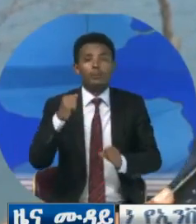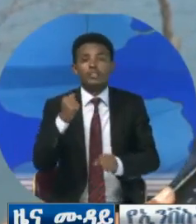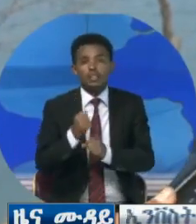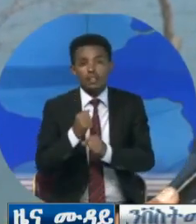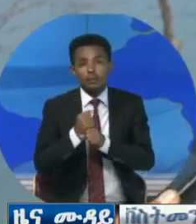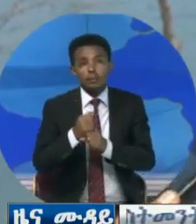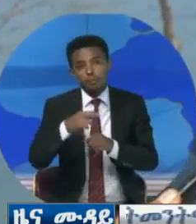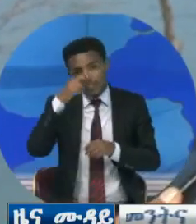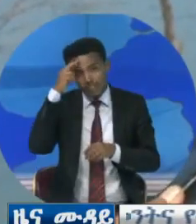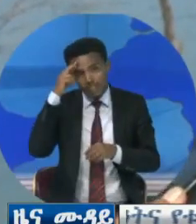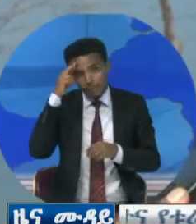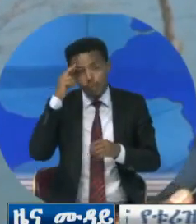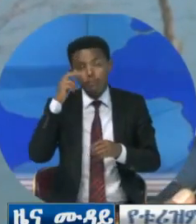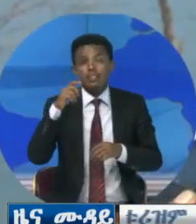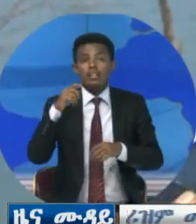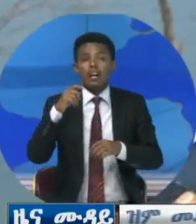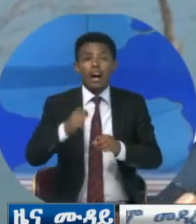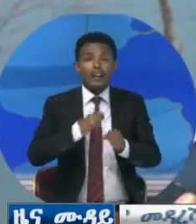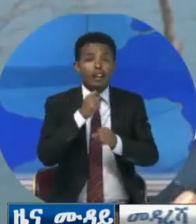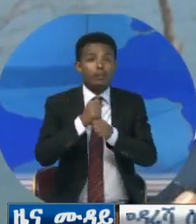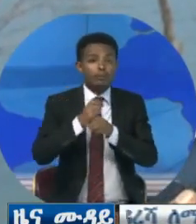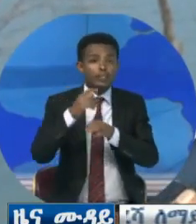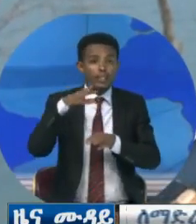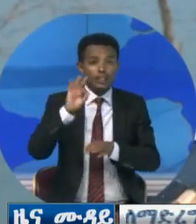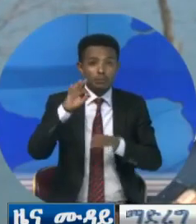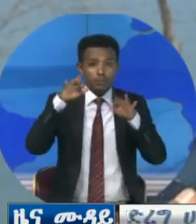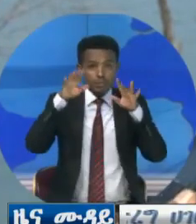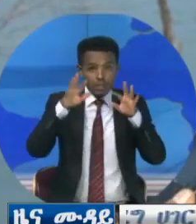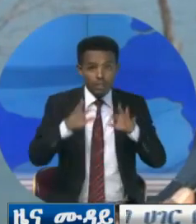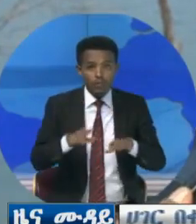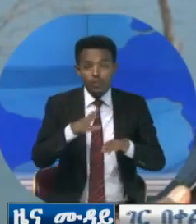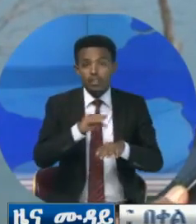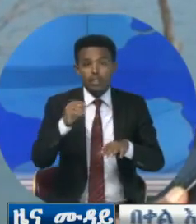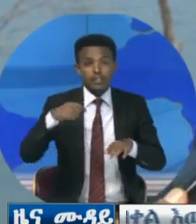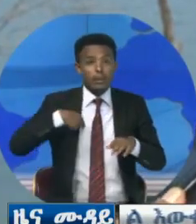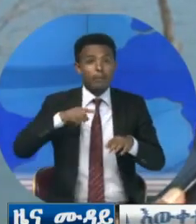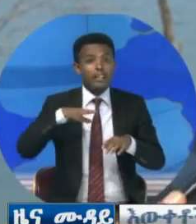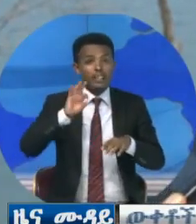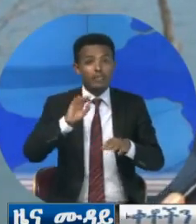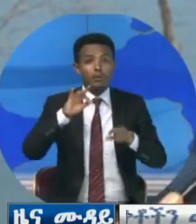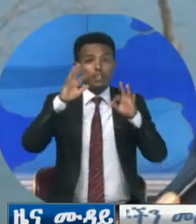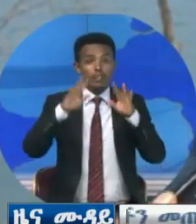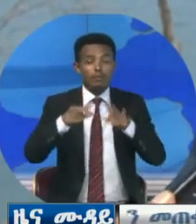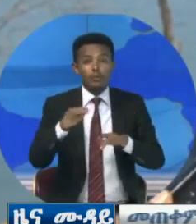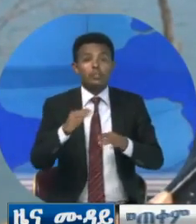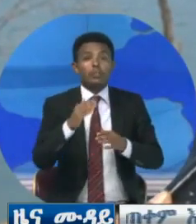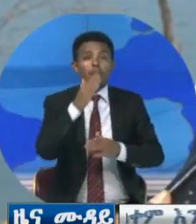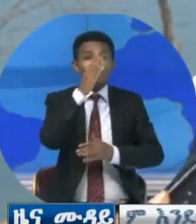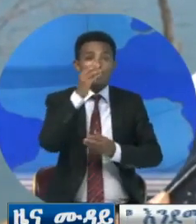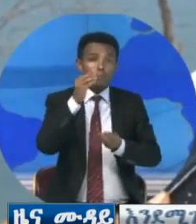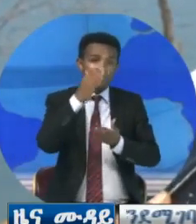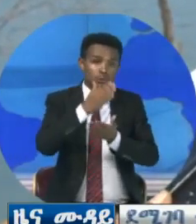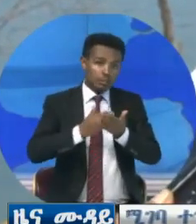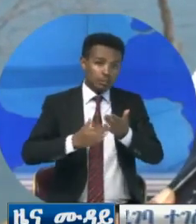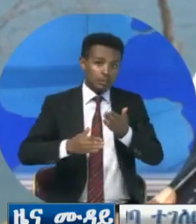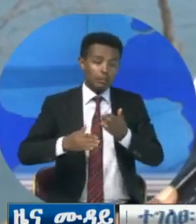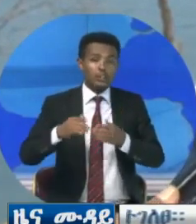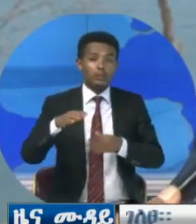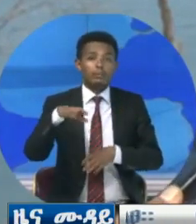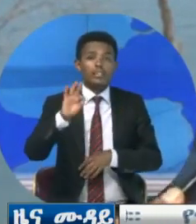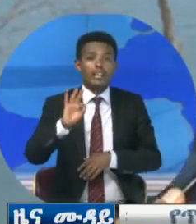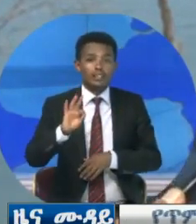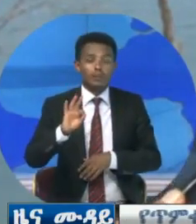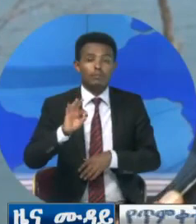እናንተ አንዋል የምታገኙት rainfall እና እኛ የምናገኘው rainfall ኦልሞስት የእናንተ ግማሽ ነው እኛ የምናገኘው